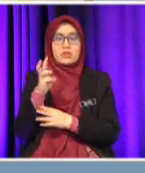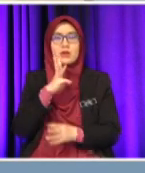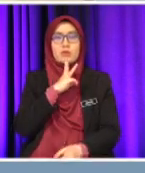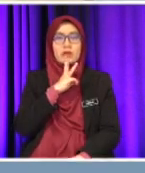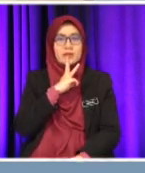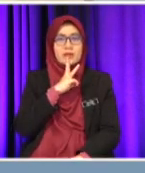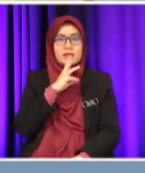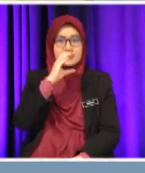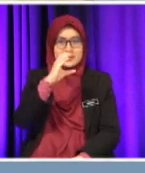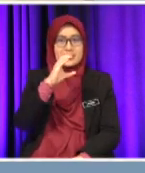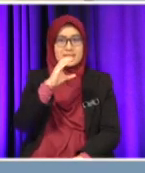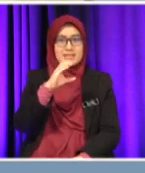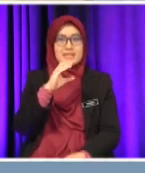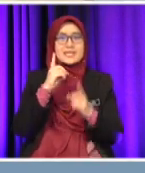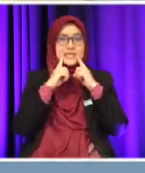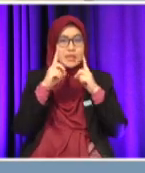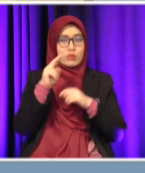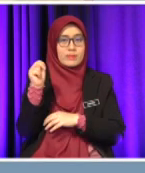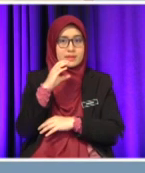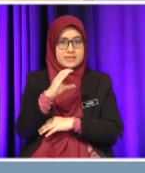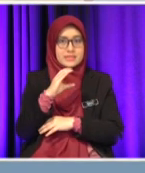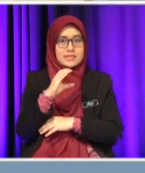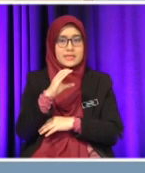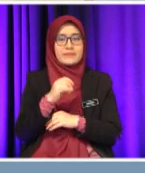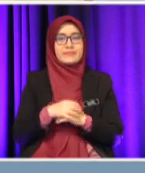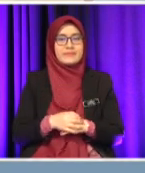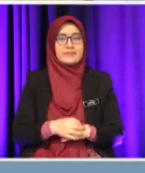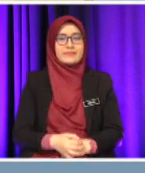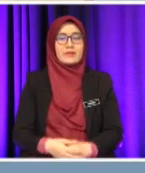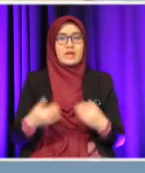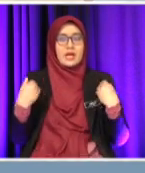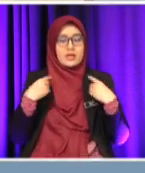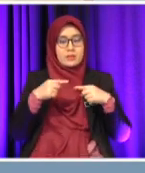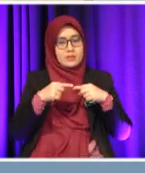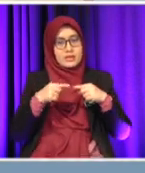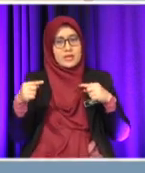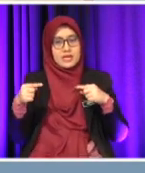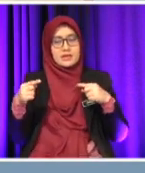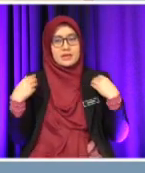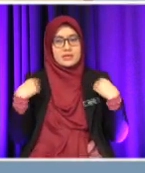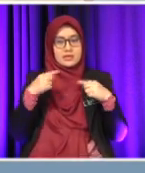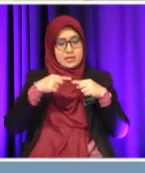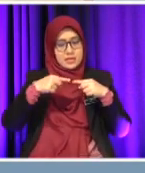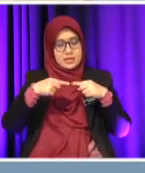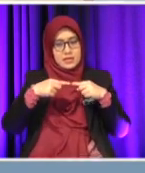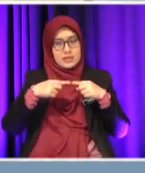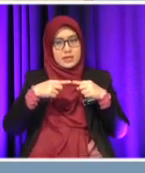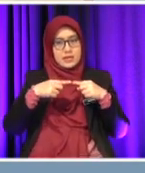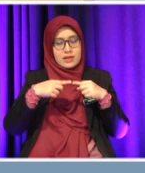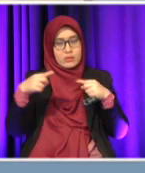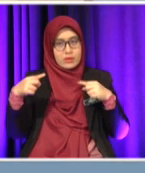dia biasanya benang dia itu kan apa yang sesuai lah kadang-kadang ee